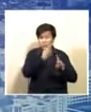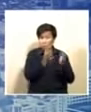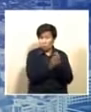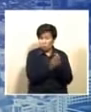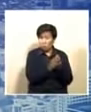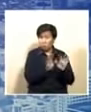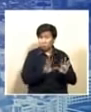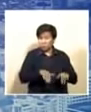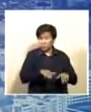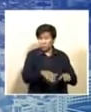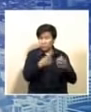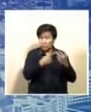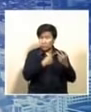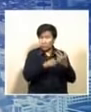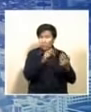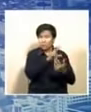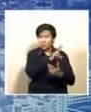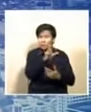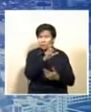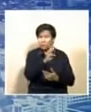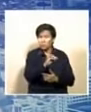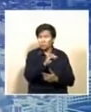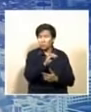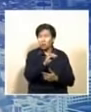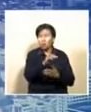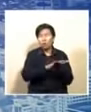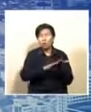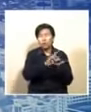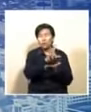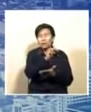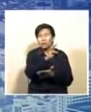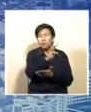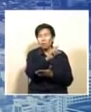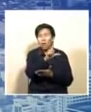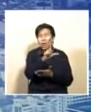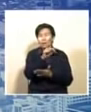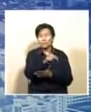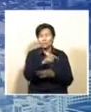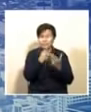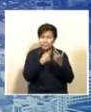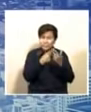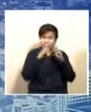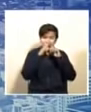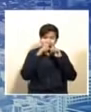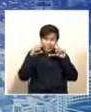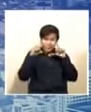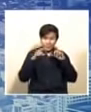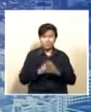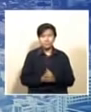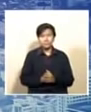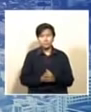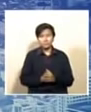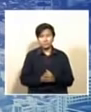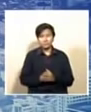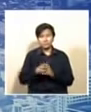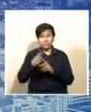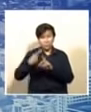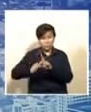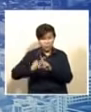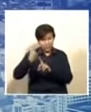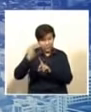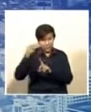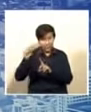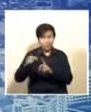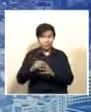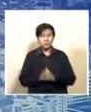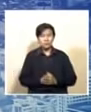คิดว่าปริมาณการผลิตที่มีอยู่น่าจะเพียงพอกับความต้องการใช้งานเพราะว่ามุ่งเน้น